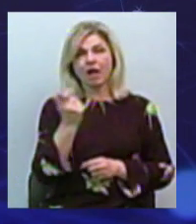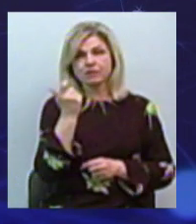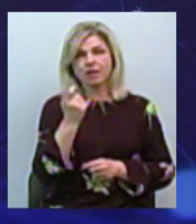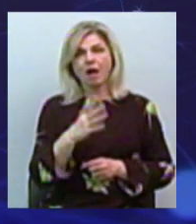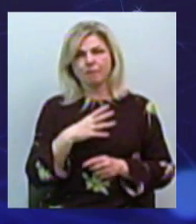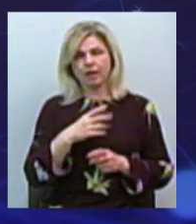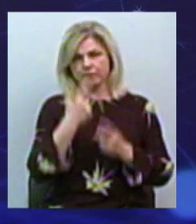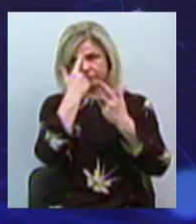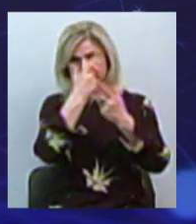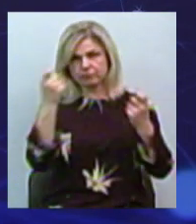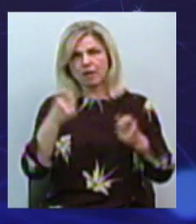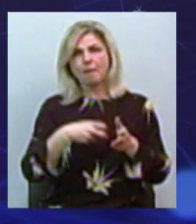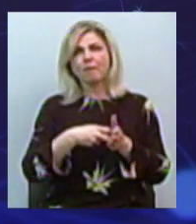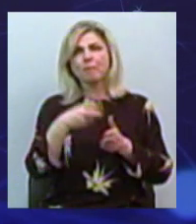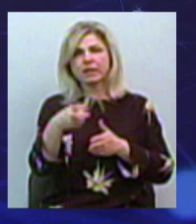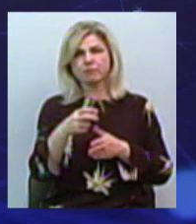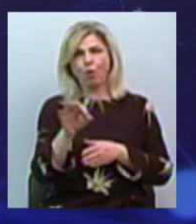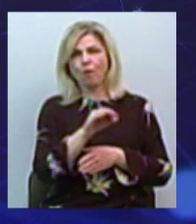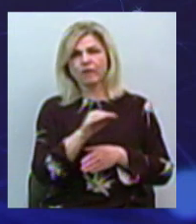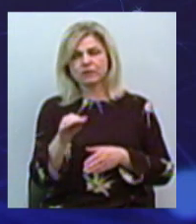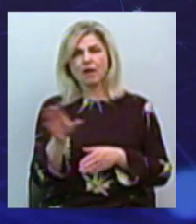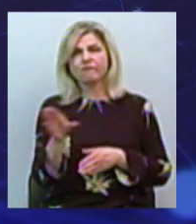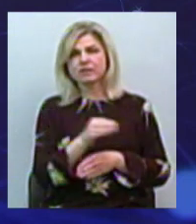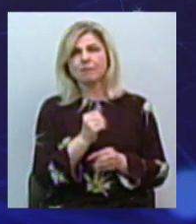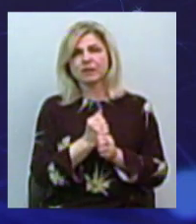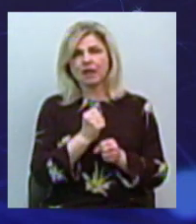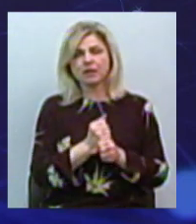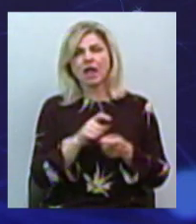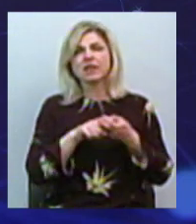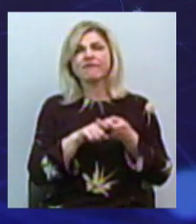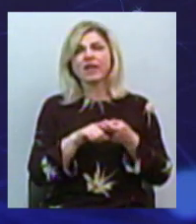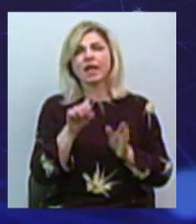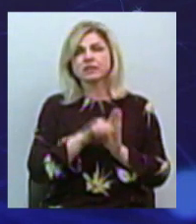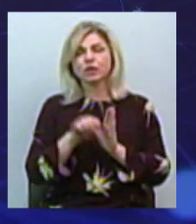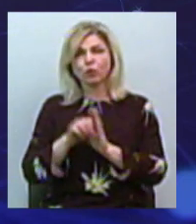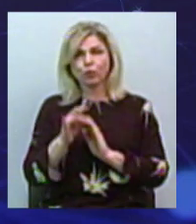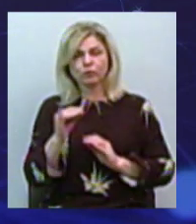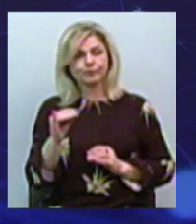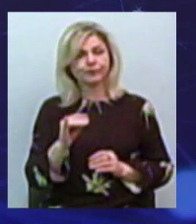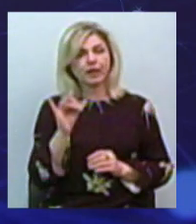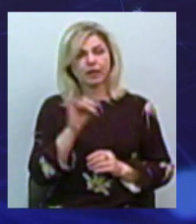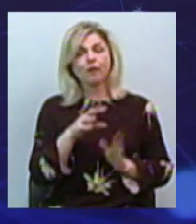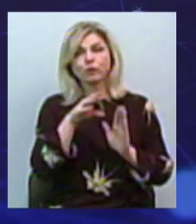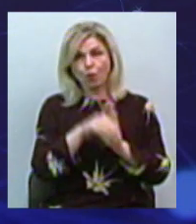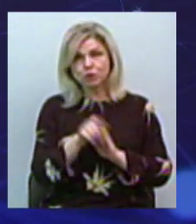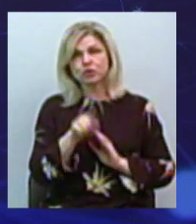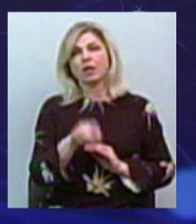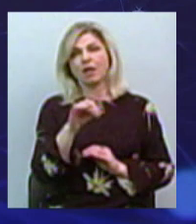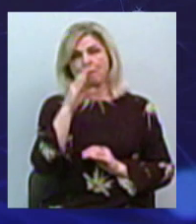надіслані офіційні листи, всім проводити дезінфекцію, в тому числі і на